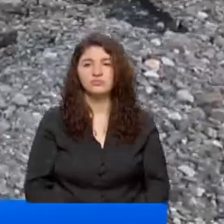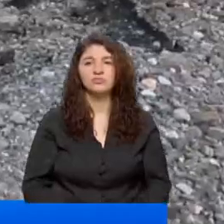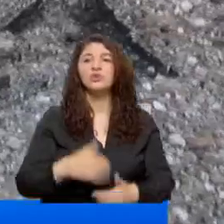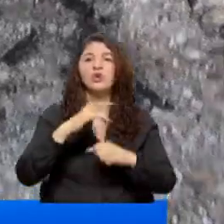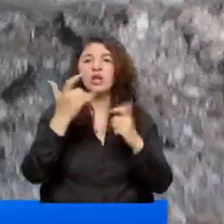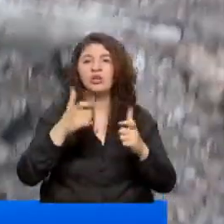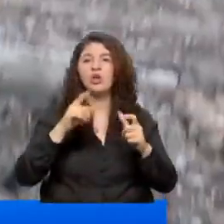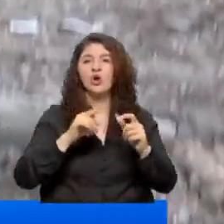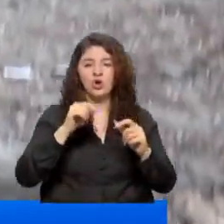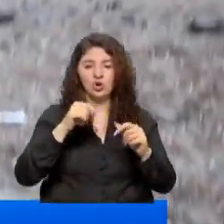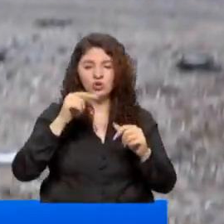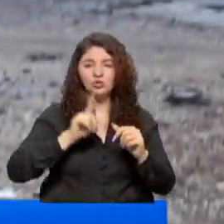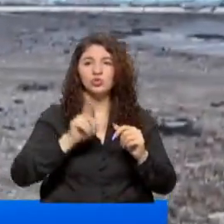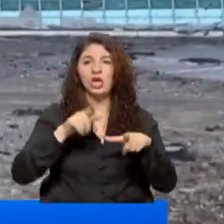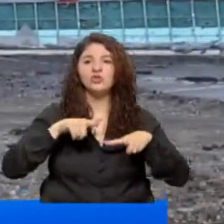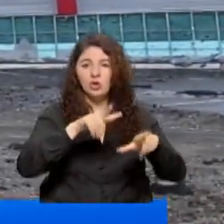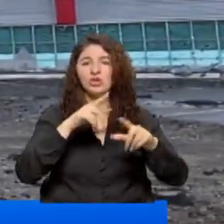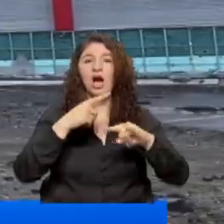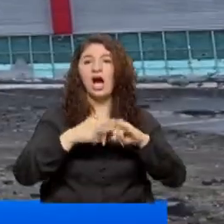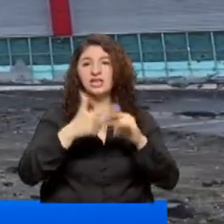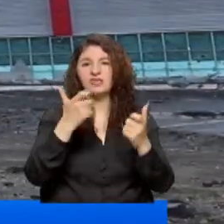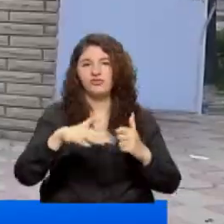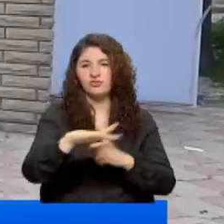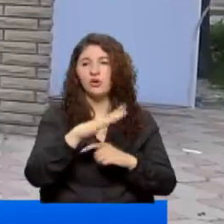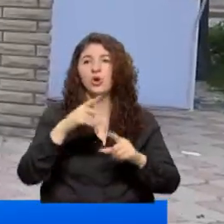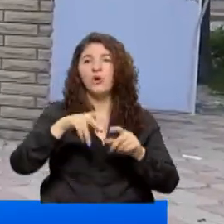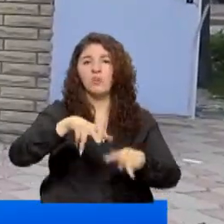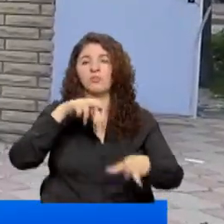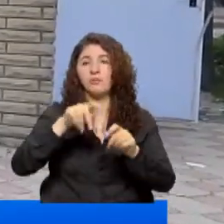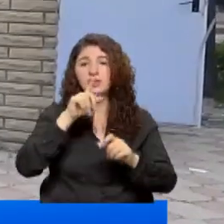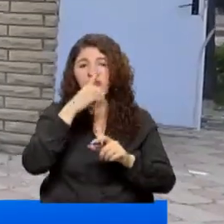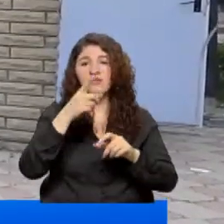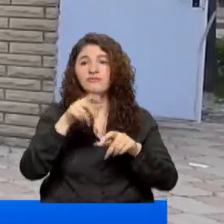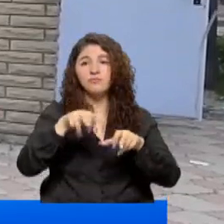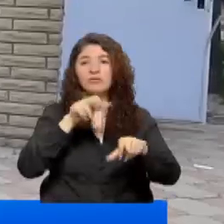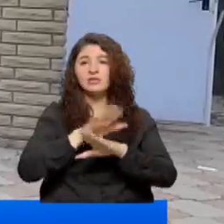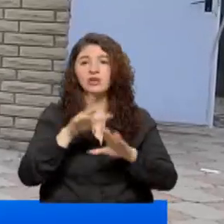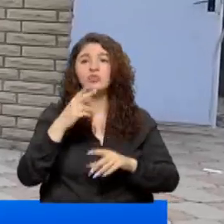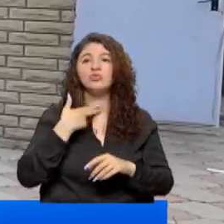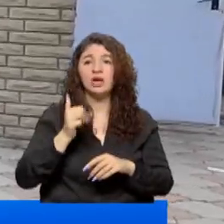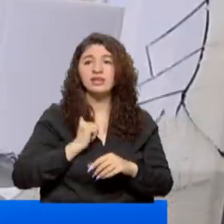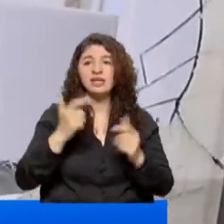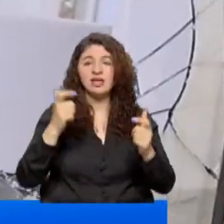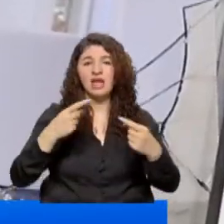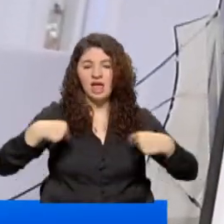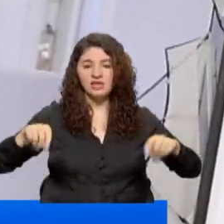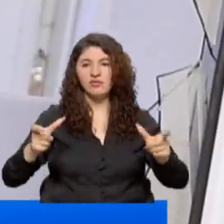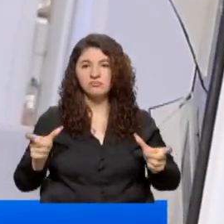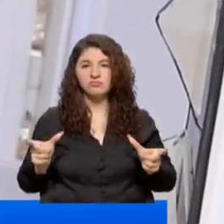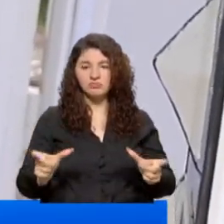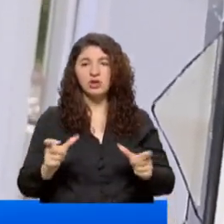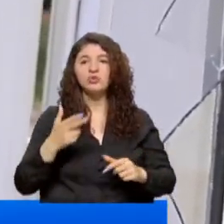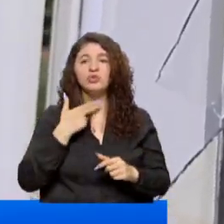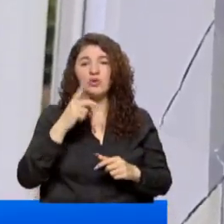Bu ülkenin kuzeydoğusunda yer alan harfi kenti Rus üzerinin hedefi oldu Sadece füze saldırıları da değil buz askerleri de kentin etrafında